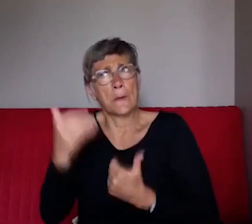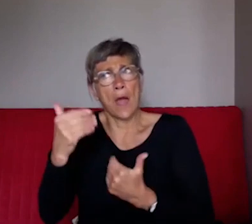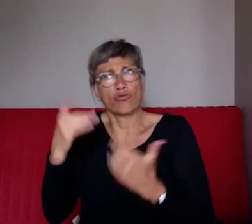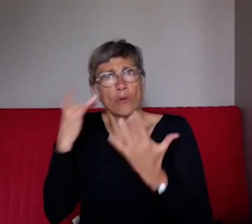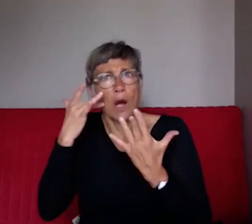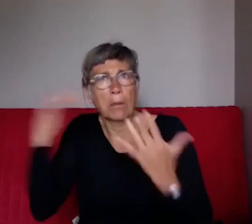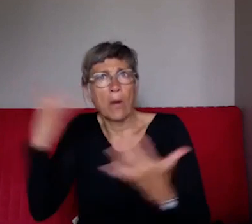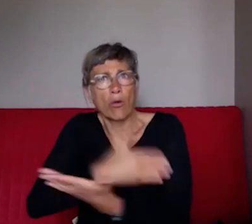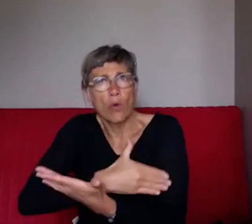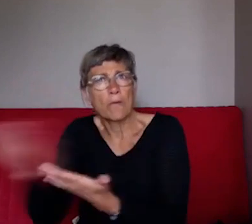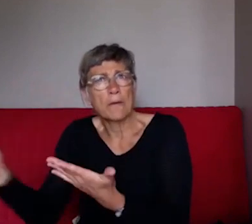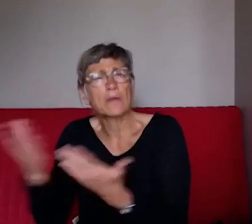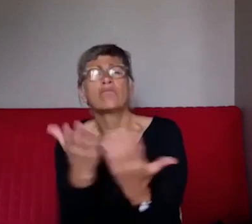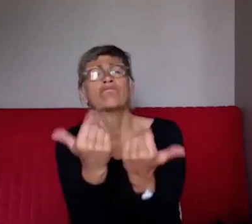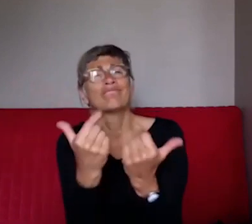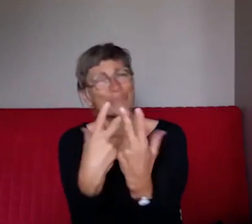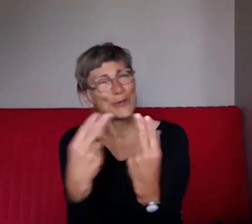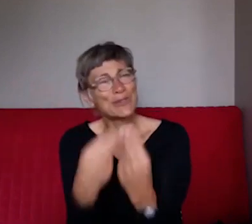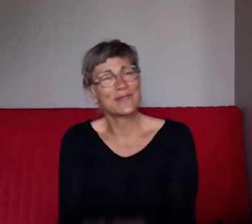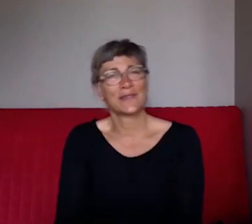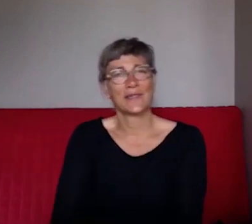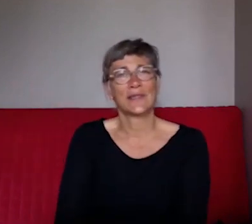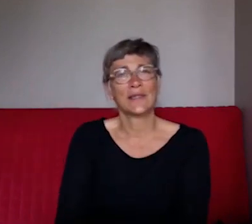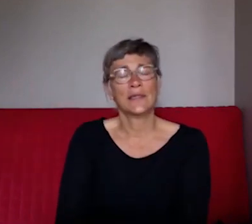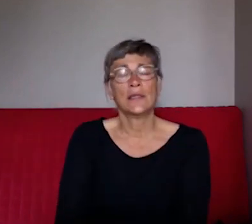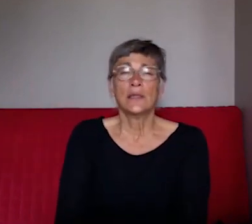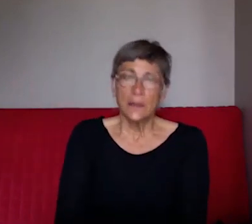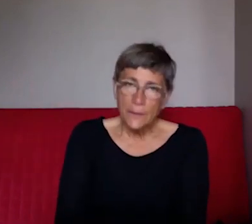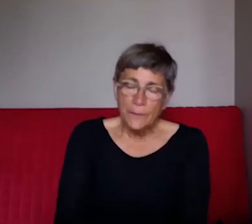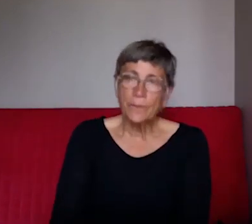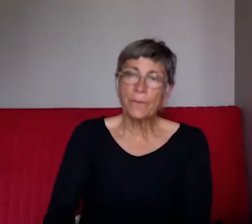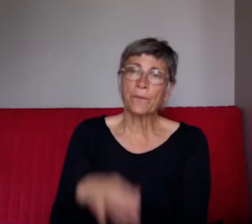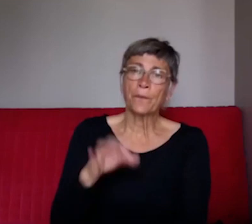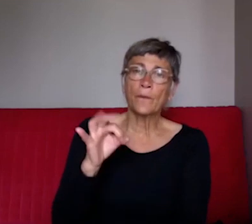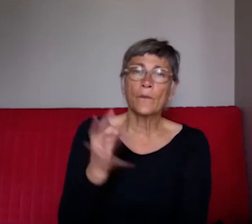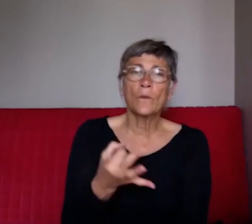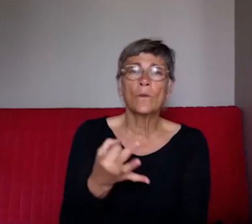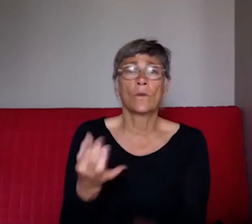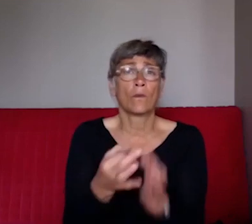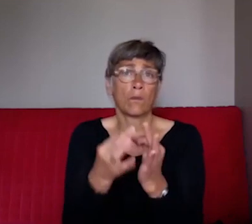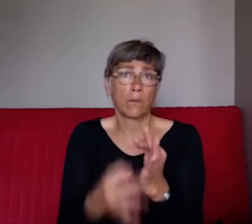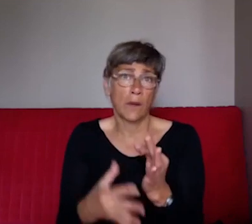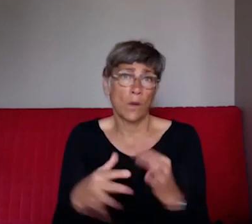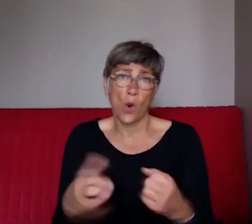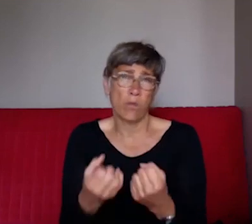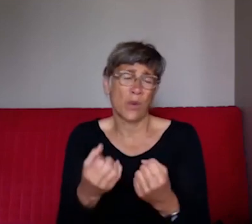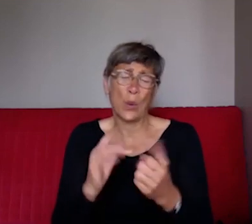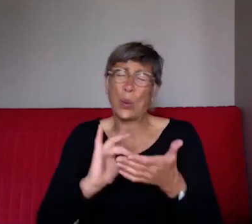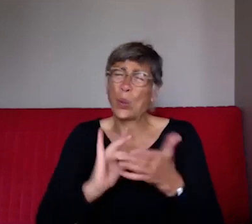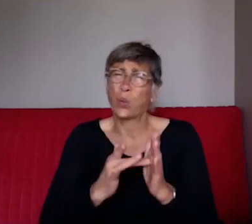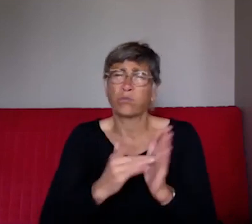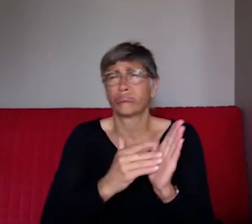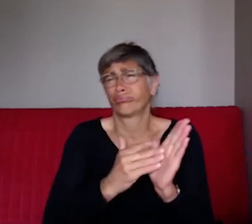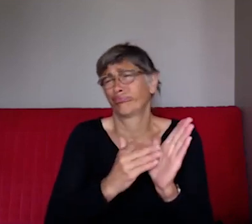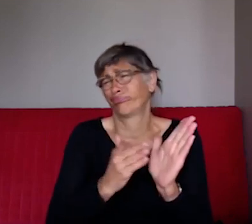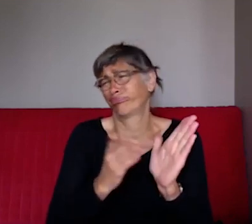nous en parler? De toute façon, au bilan de compétences, on va exploiter tout l'environnement, toutes les compétences,